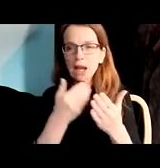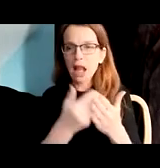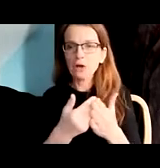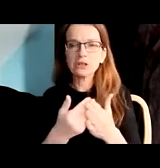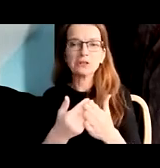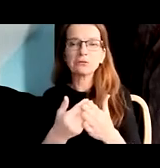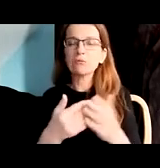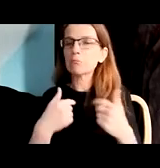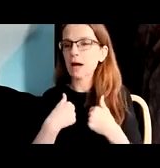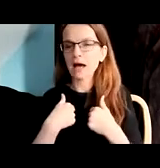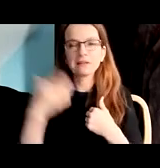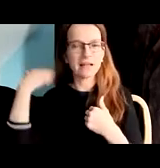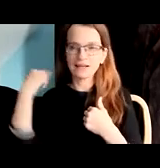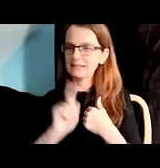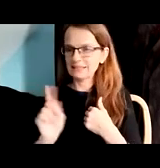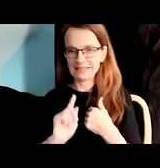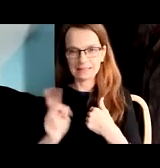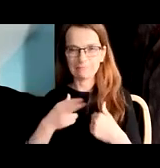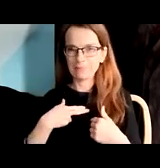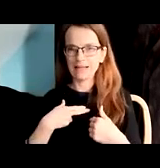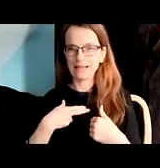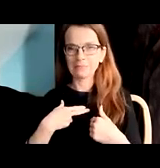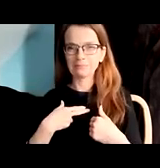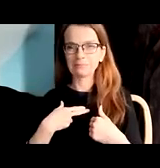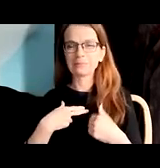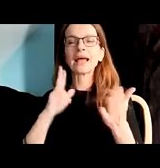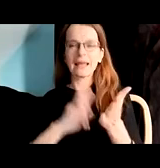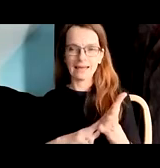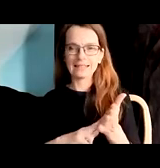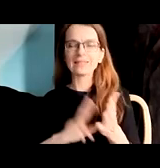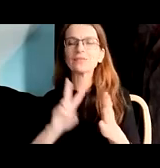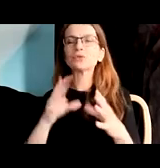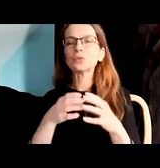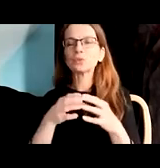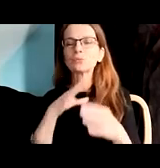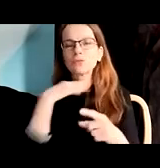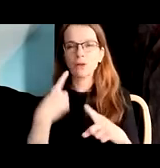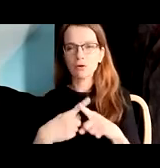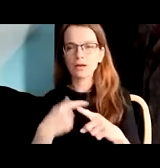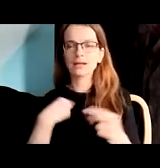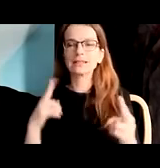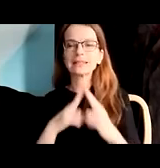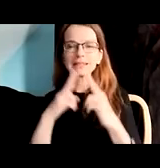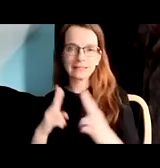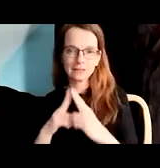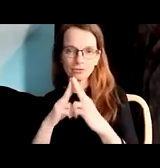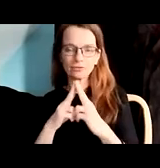pa takrat nisem imela. Je res, da se v družbi velikokrat srečujem z